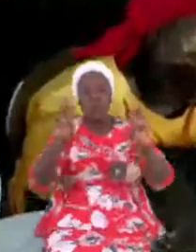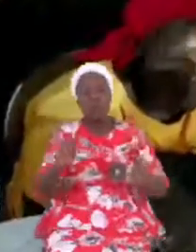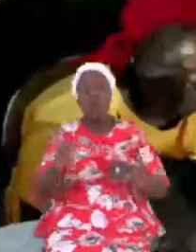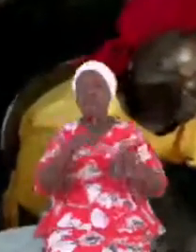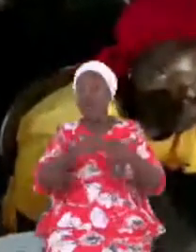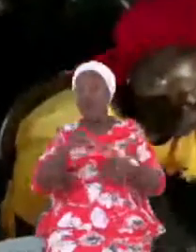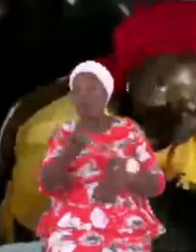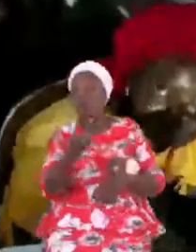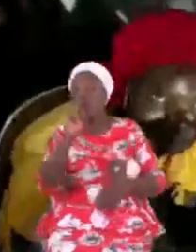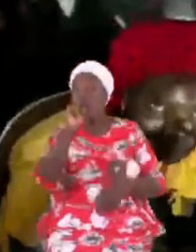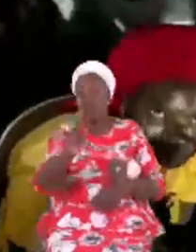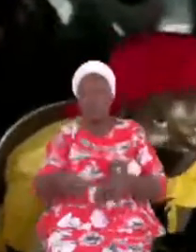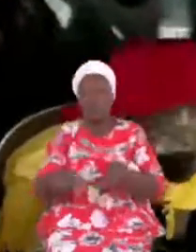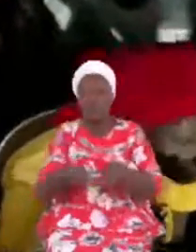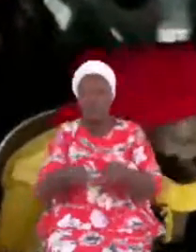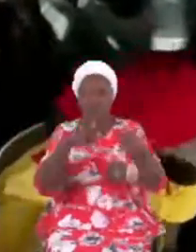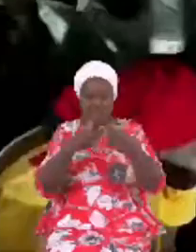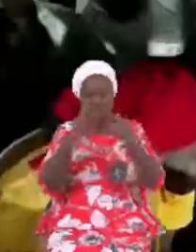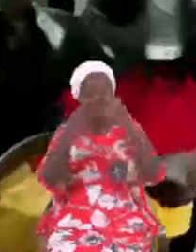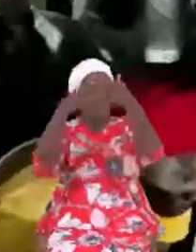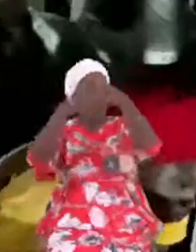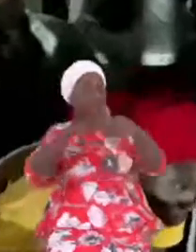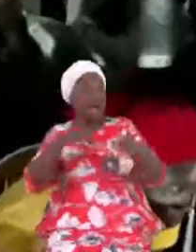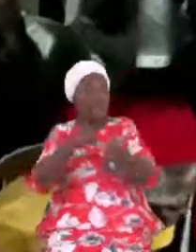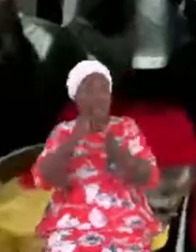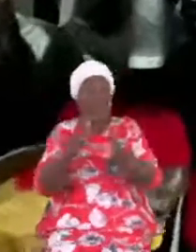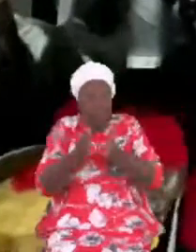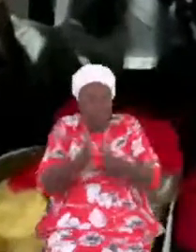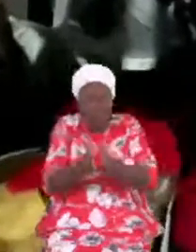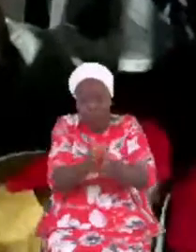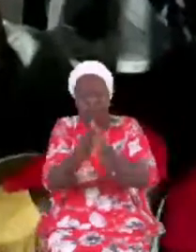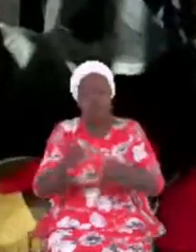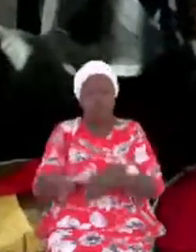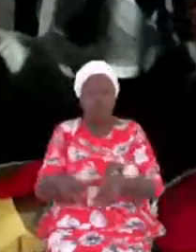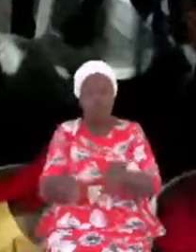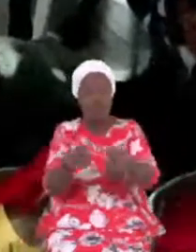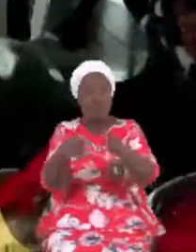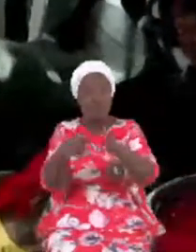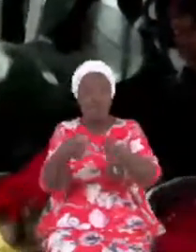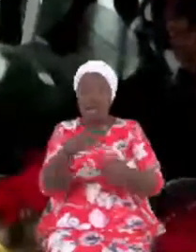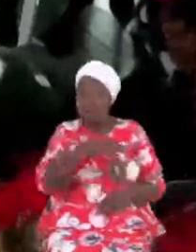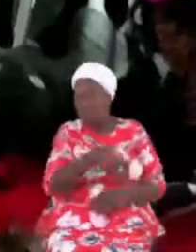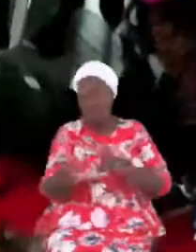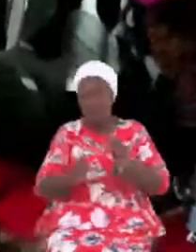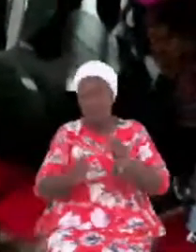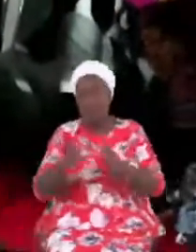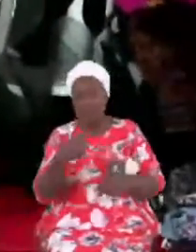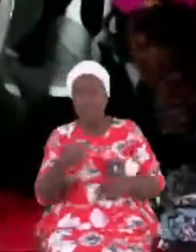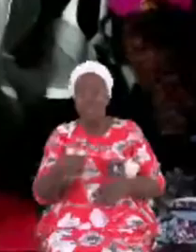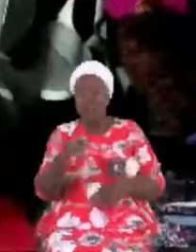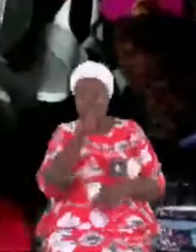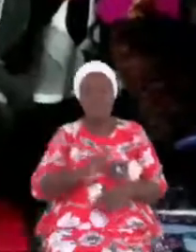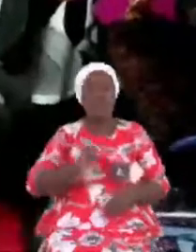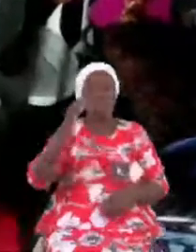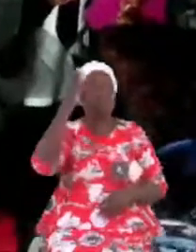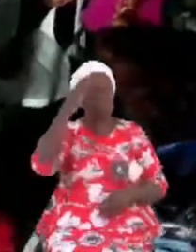seul chemin conduit au ciel. Et c'est le chemin étroit. D'autres disent...